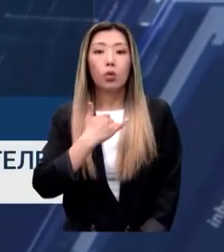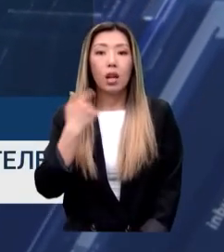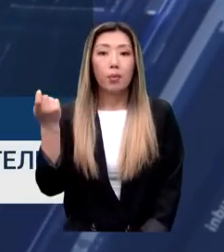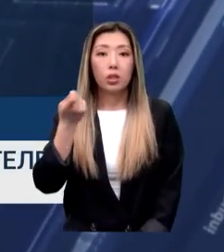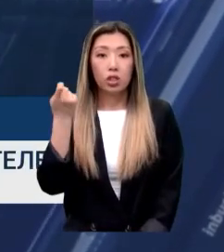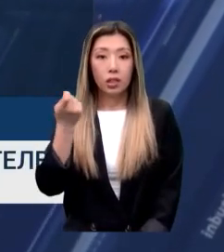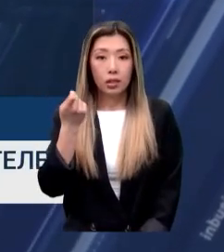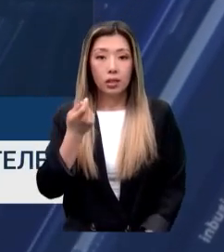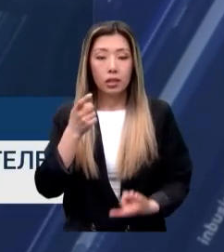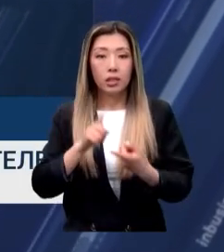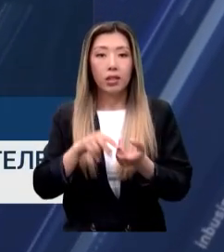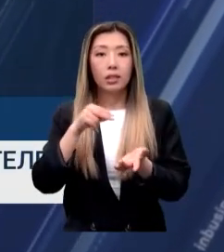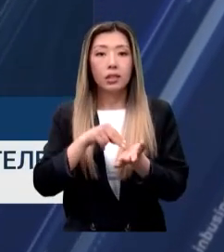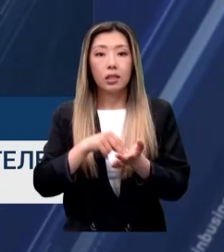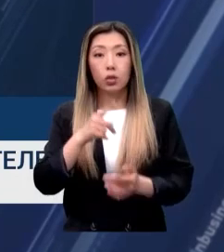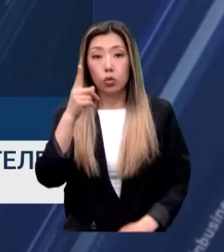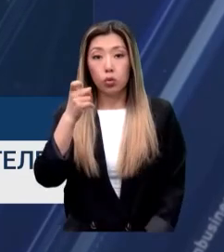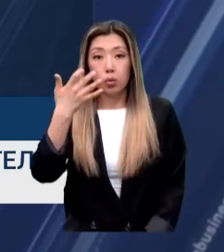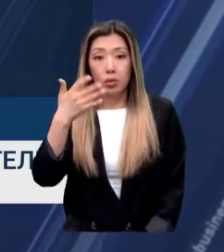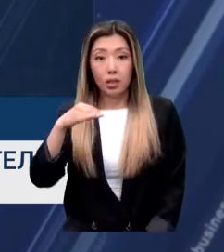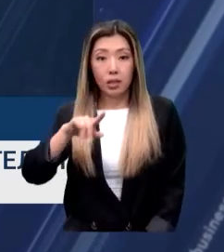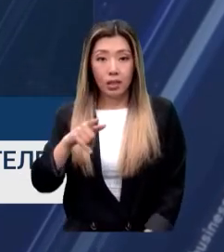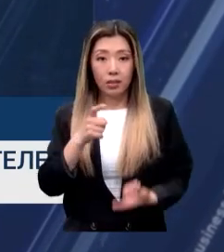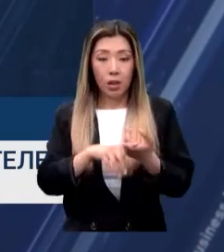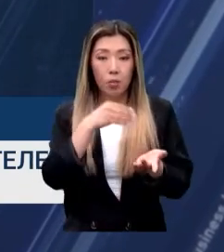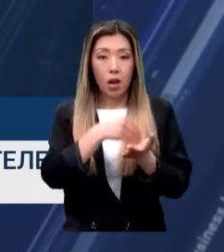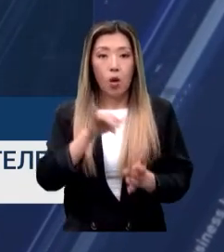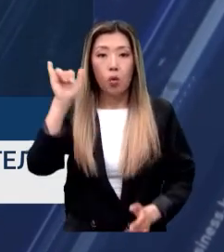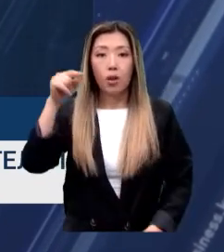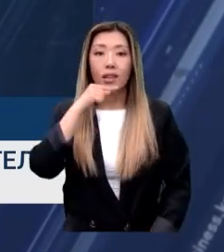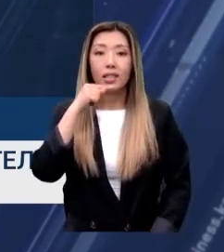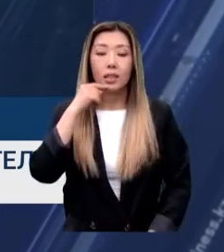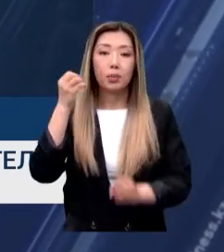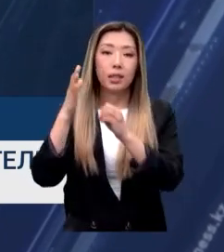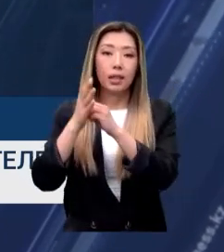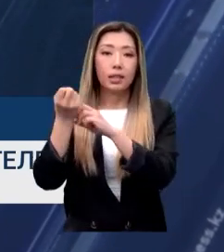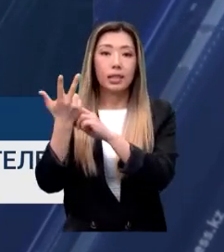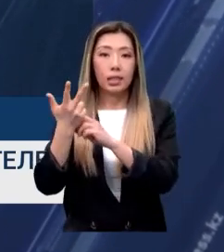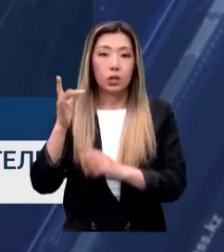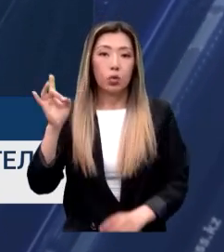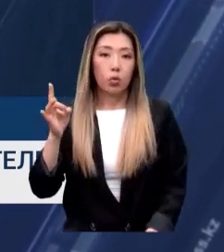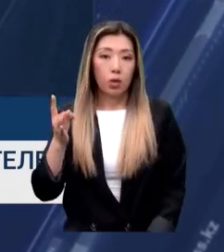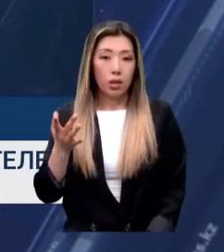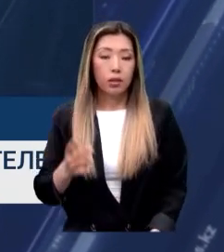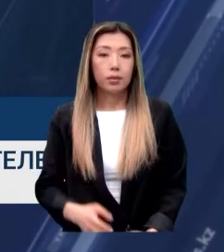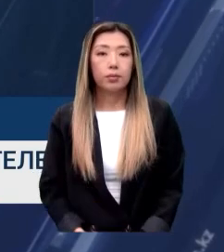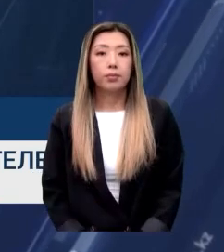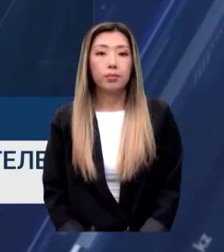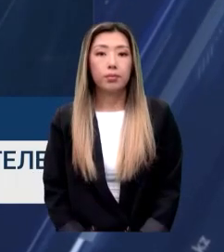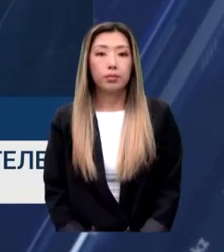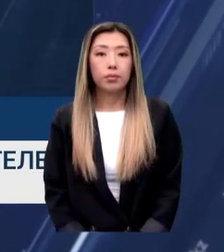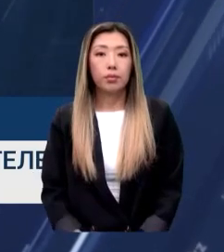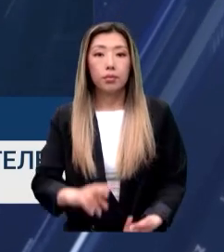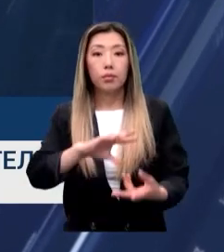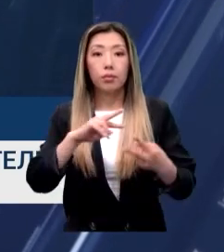сегодня коммерческая цена 150 тенге, то в России там 13-15 рублей, понимаете? Если перевести